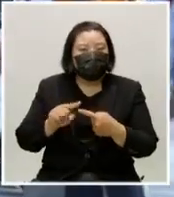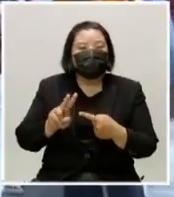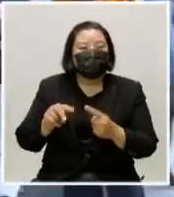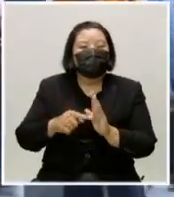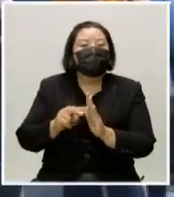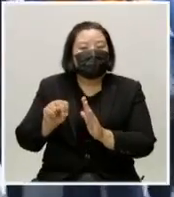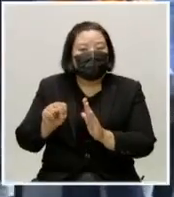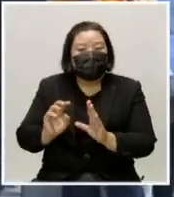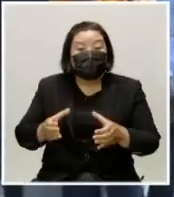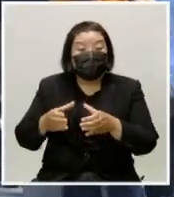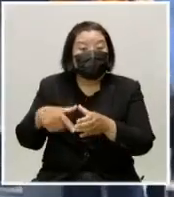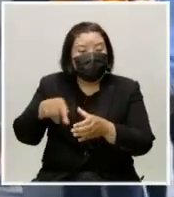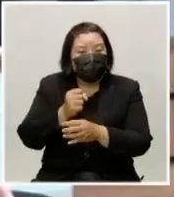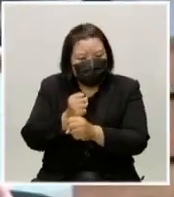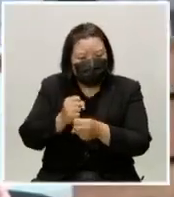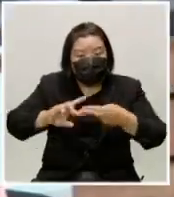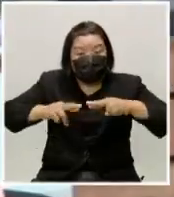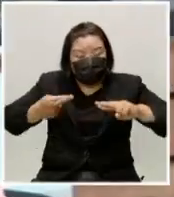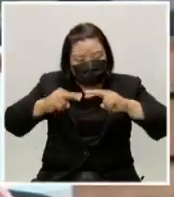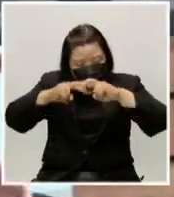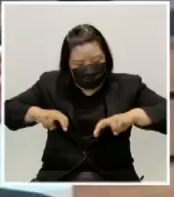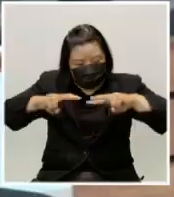สรินอ่ำพุทธค่ะ